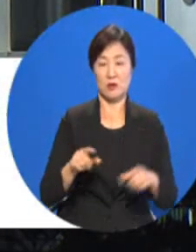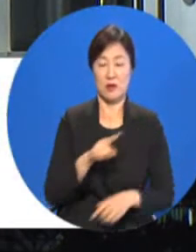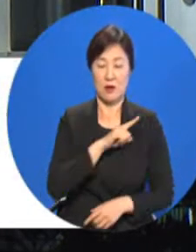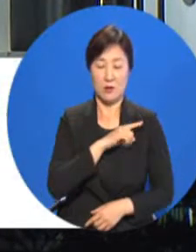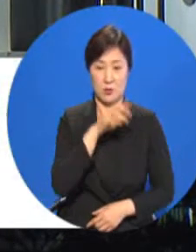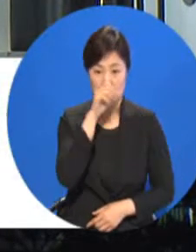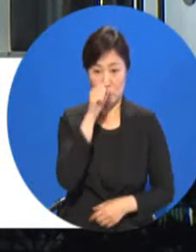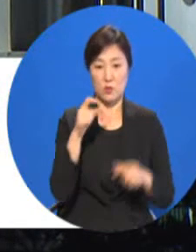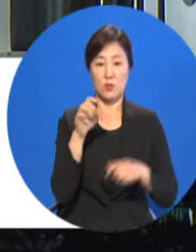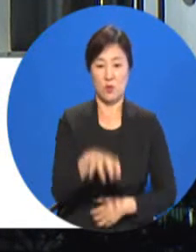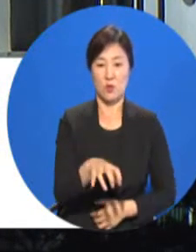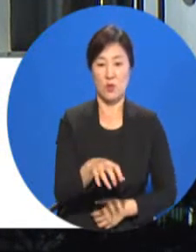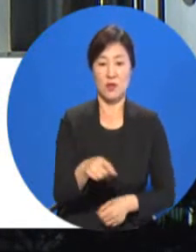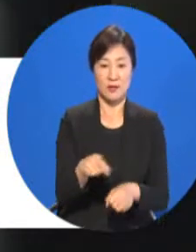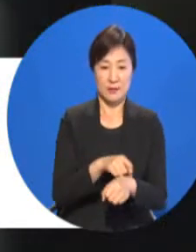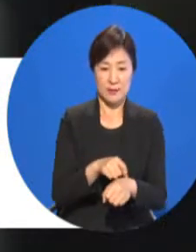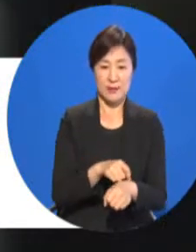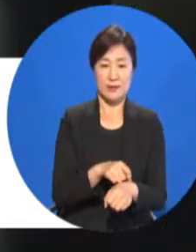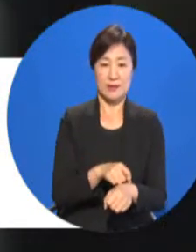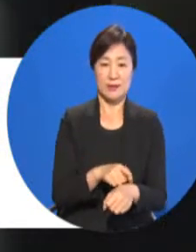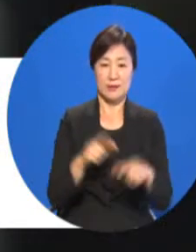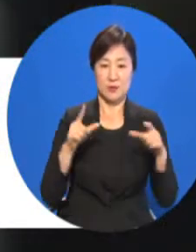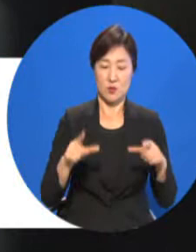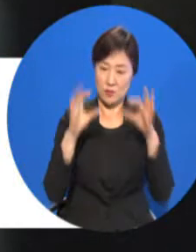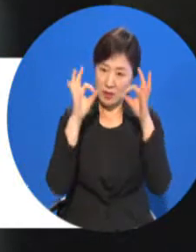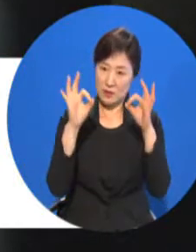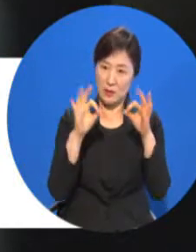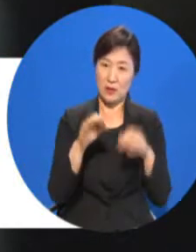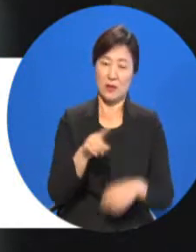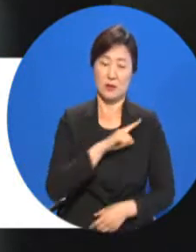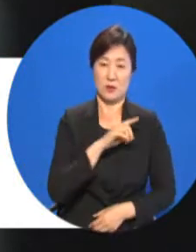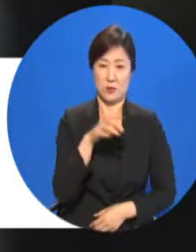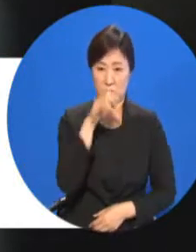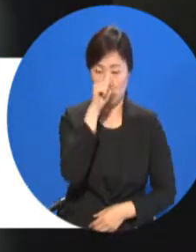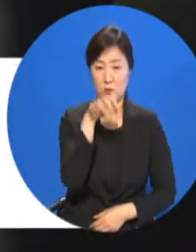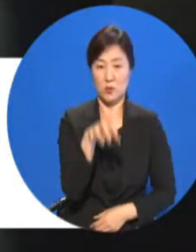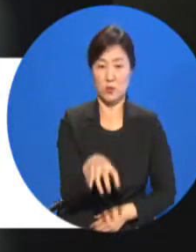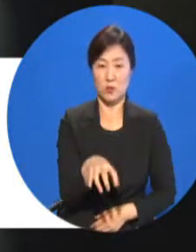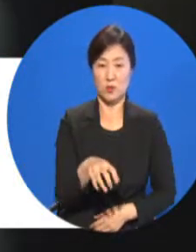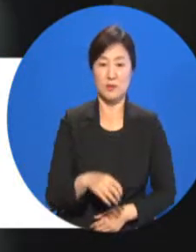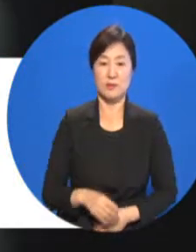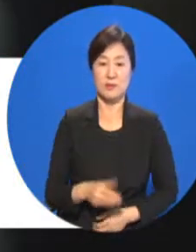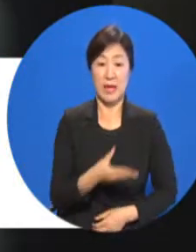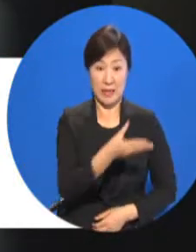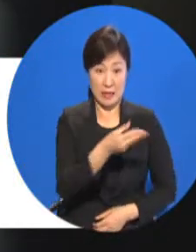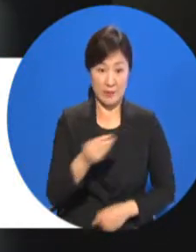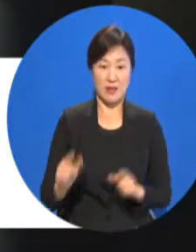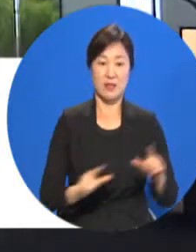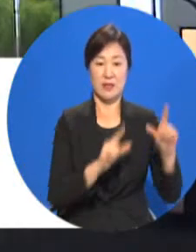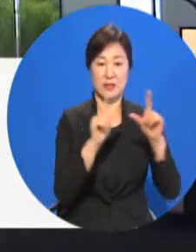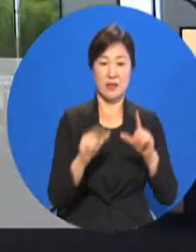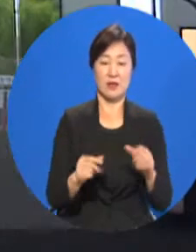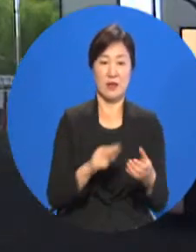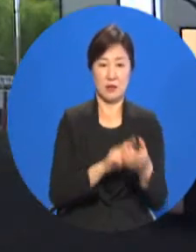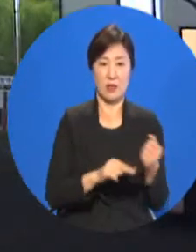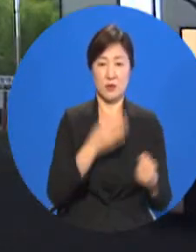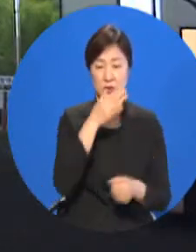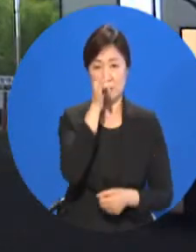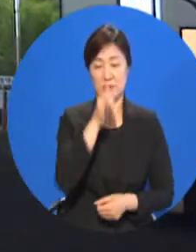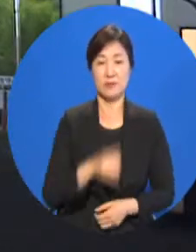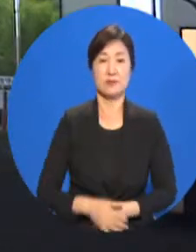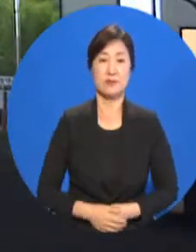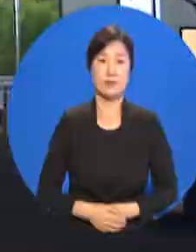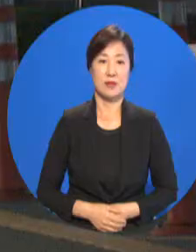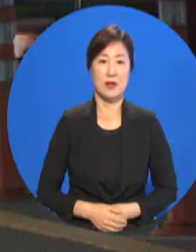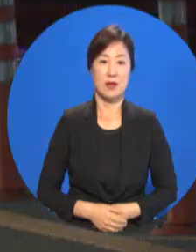자리가 지역적으로 봤을 때 제일 좋은데 지금 여기 살다가 분양권을 받고 상대적으로